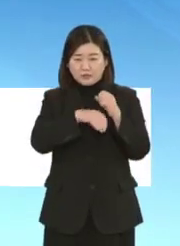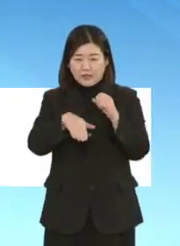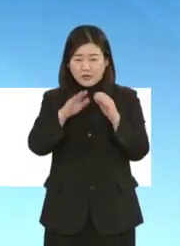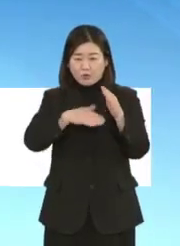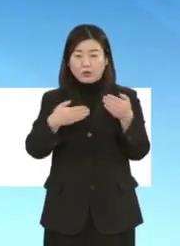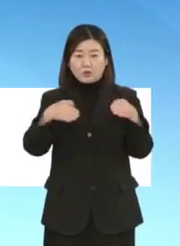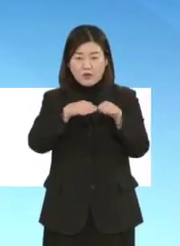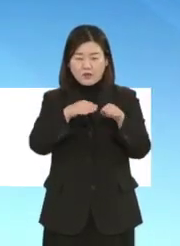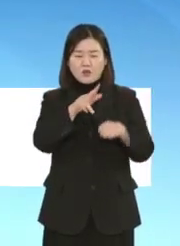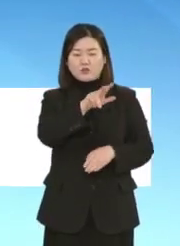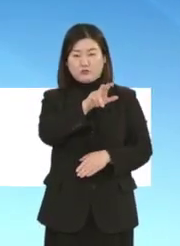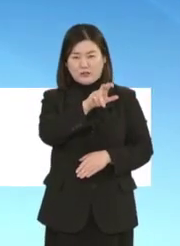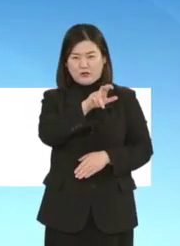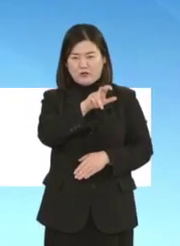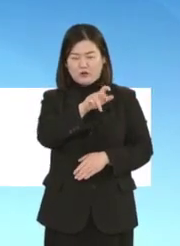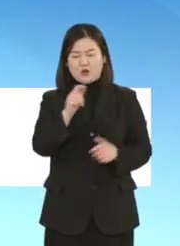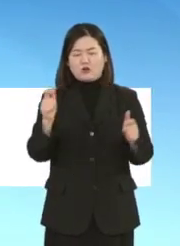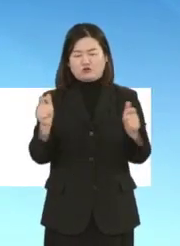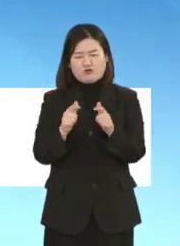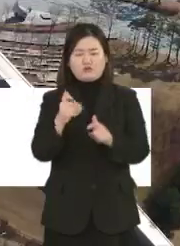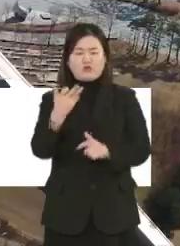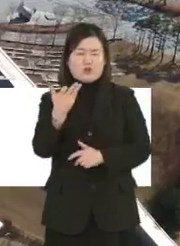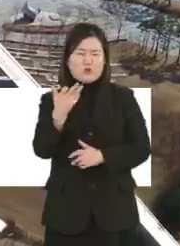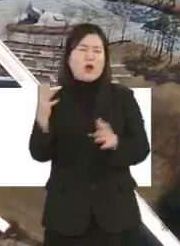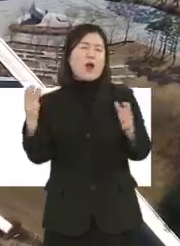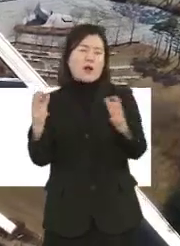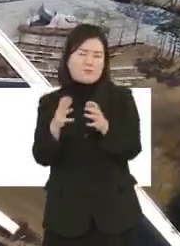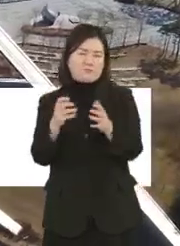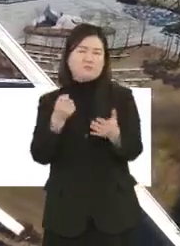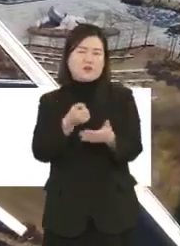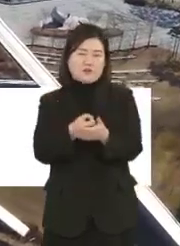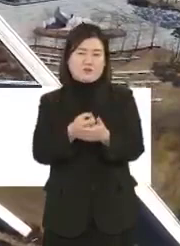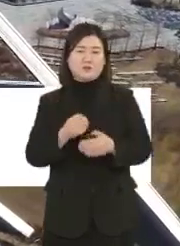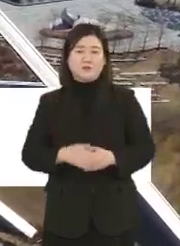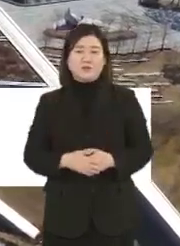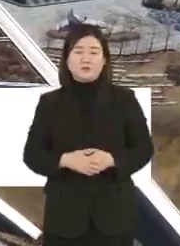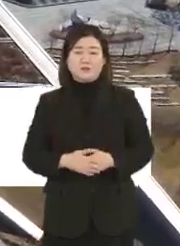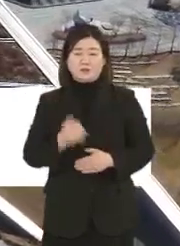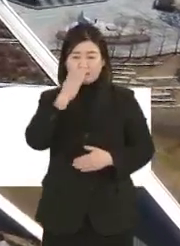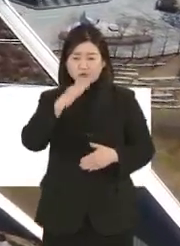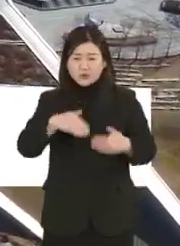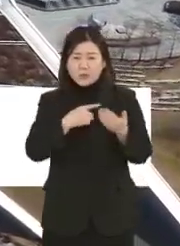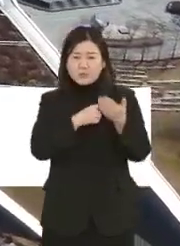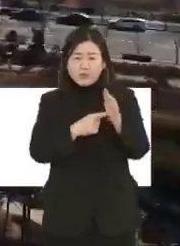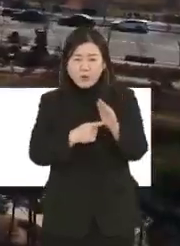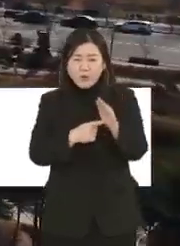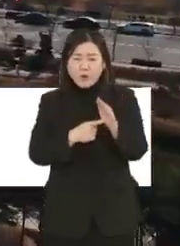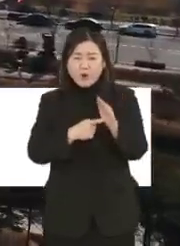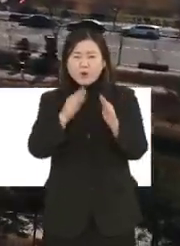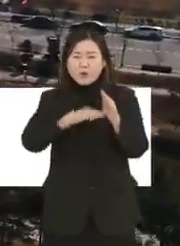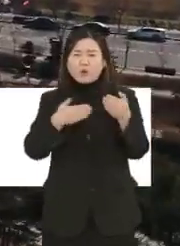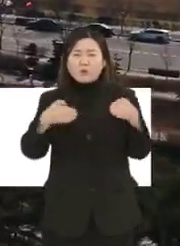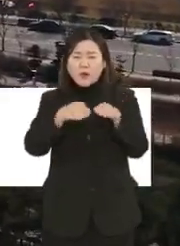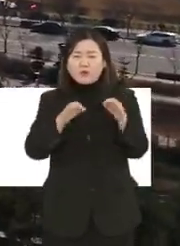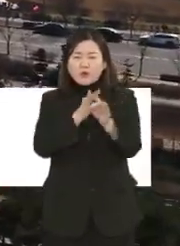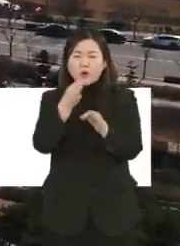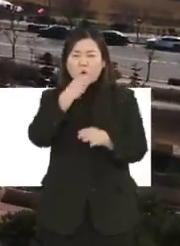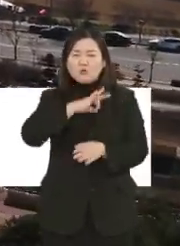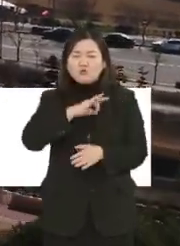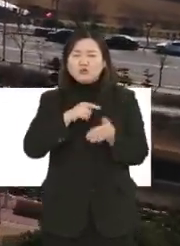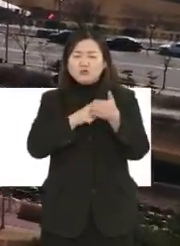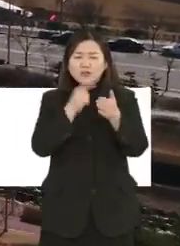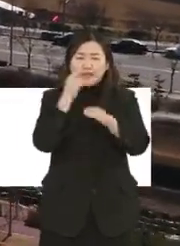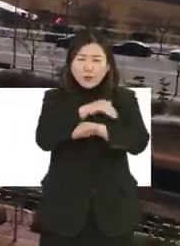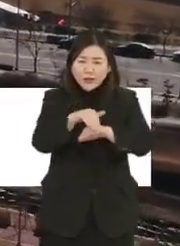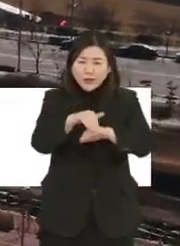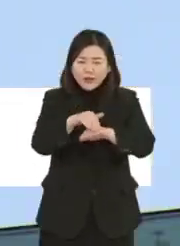충남도 산하 공공기관 25곳이 18곳으로 통폐합됩니다 충남도가 발표한 공공기관 경영효율화